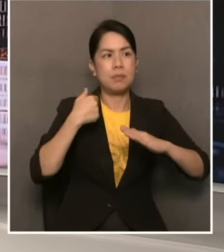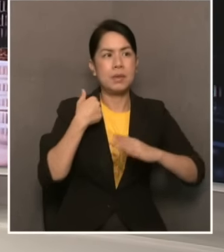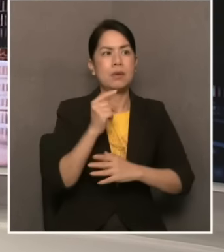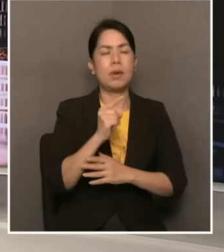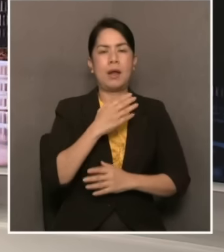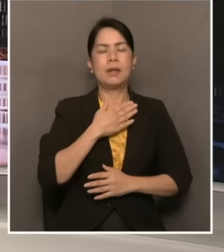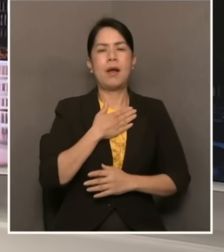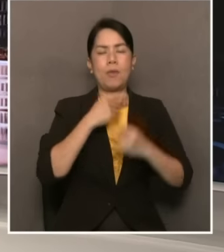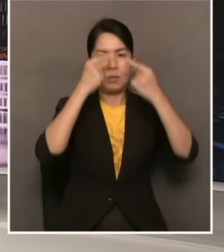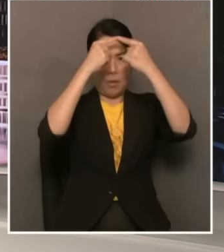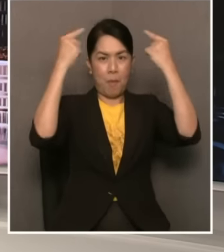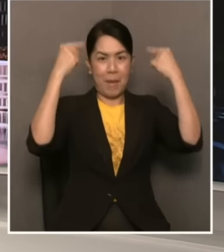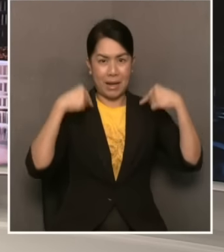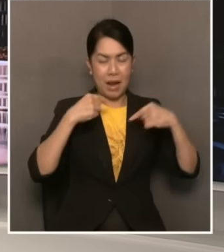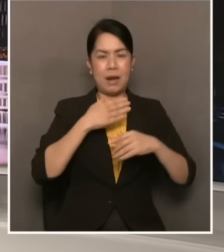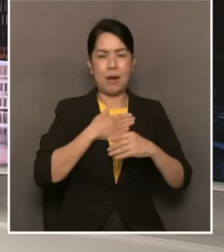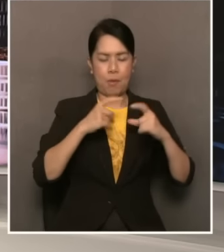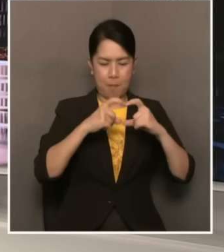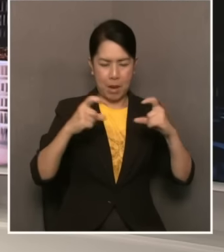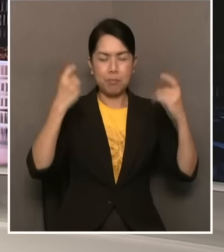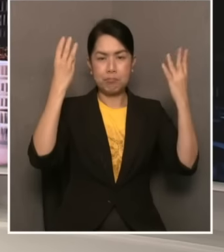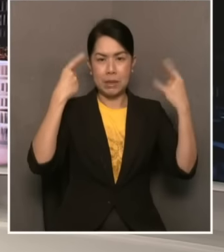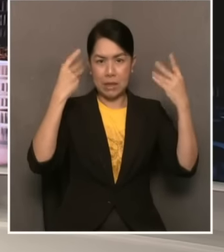เรารวมถึงบตรประจำตวประชาชนค่ะ